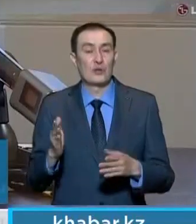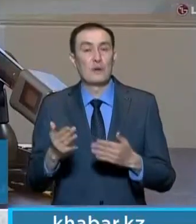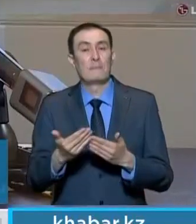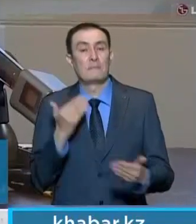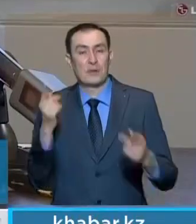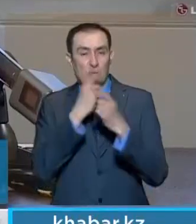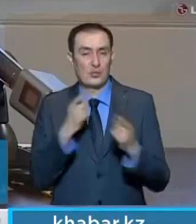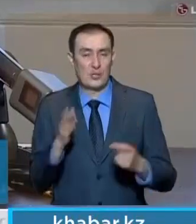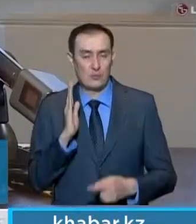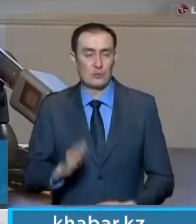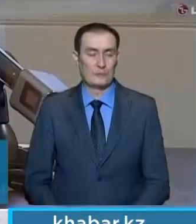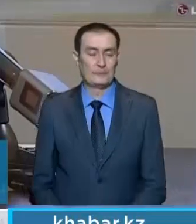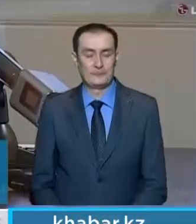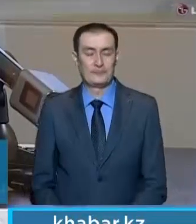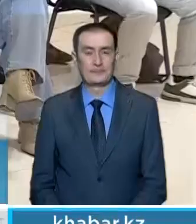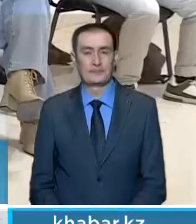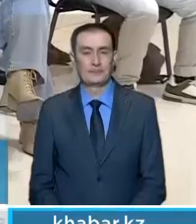штормовые предупреждения.